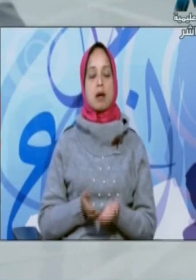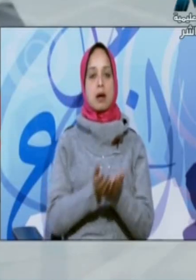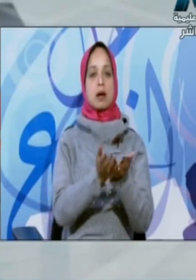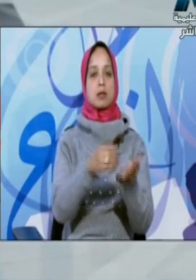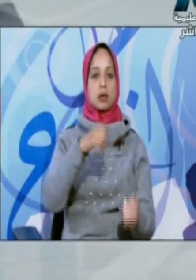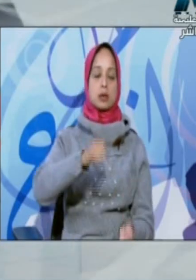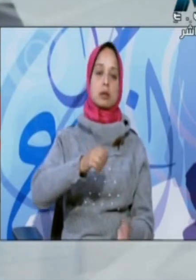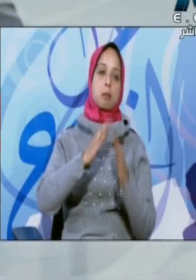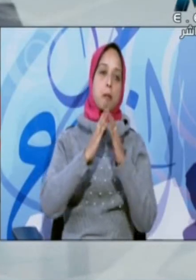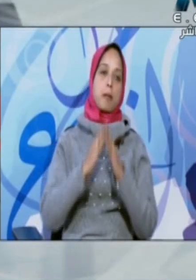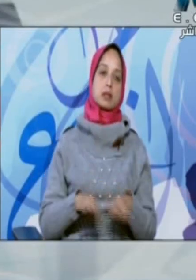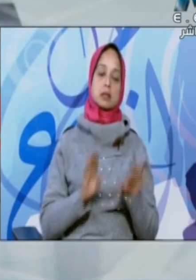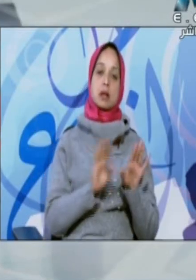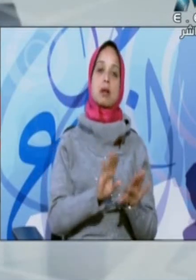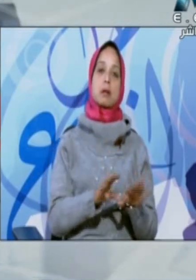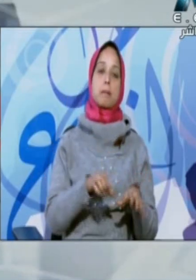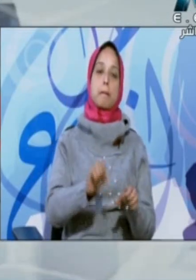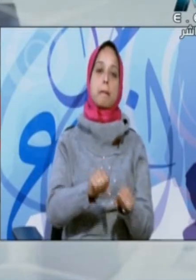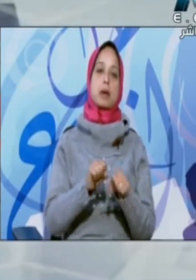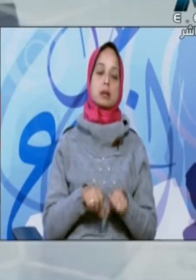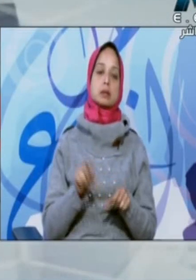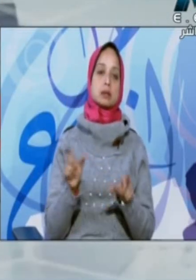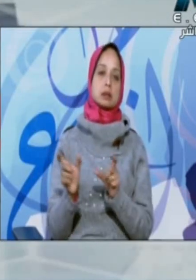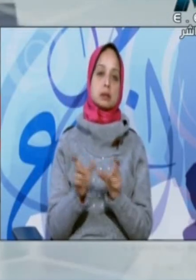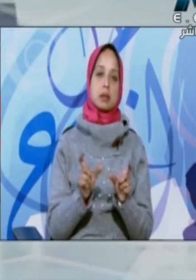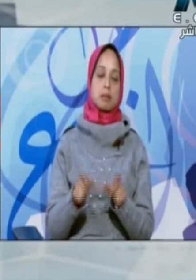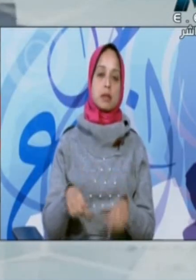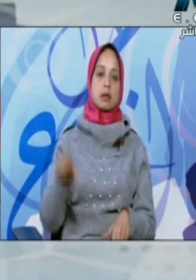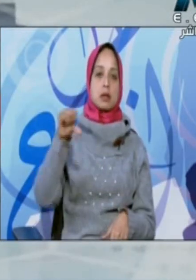النقراشي. هزيمة الجيوش